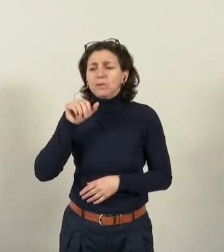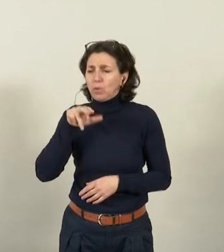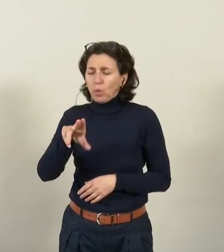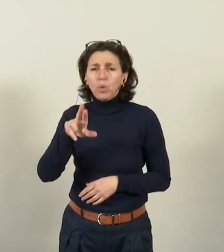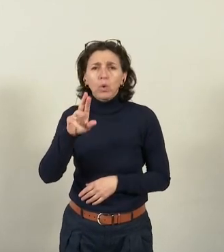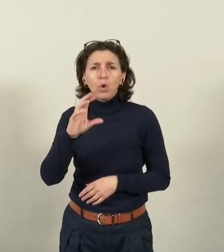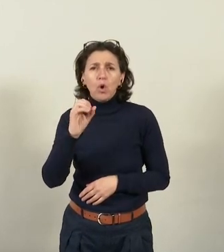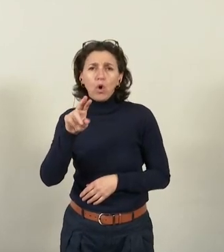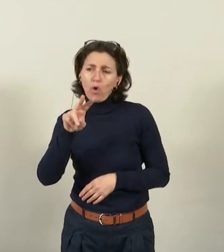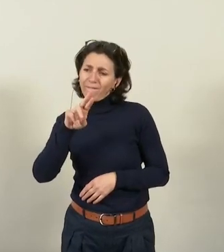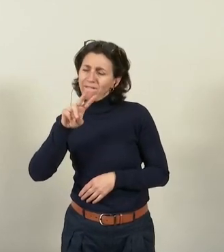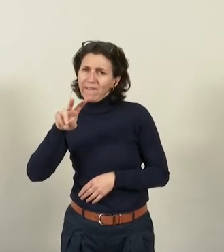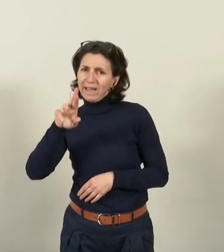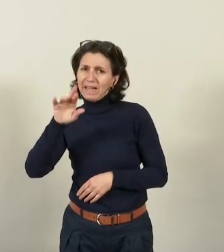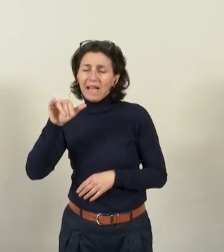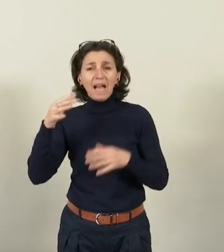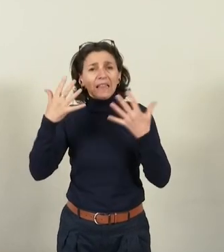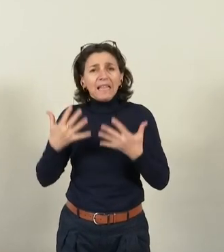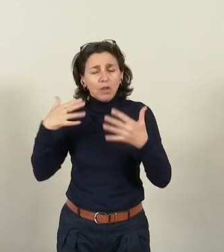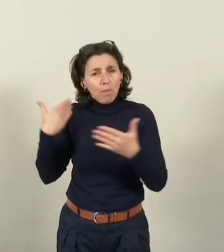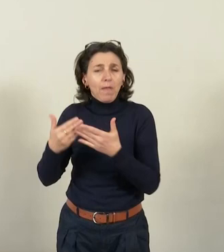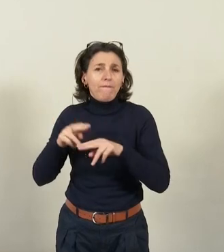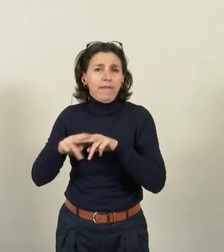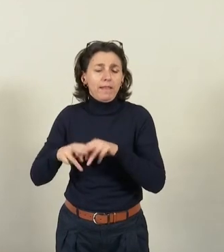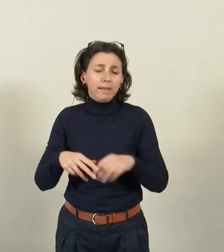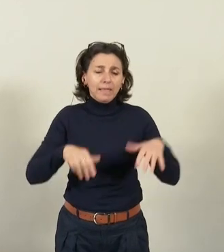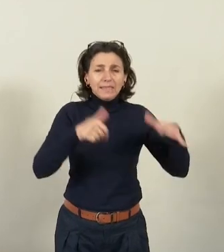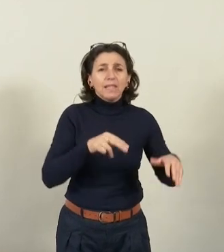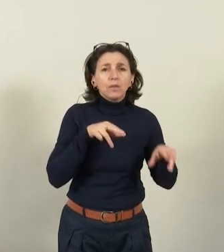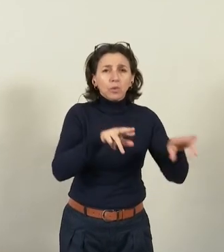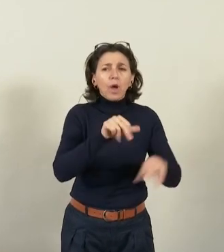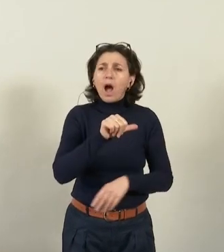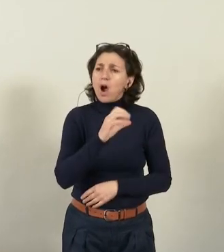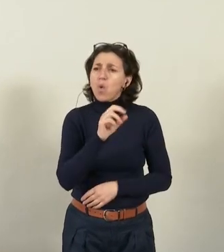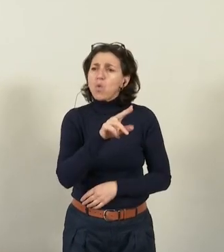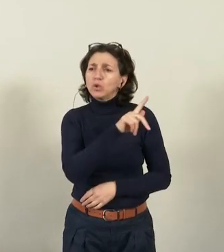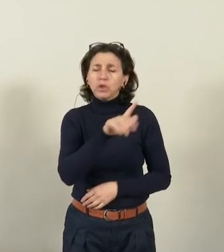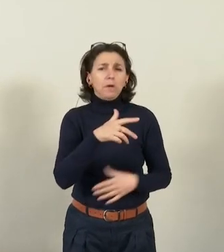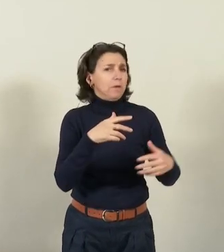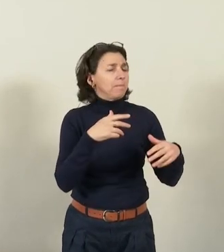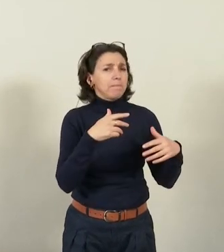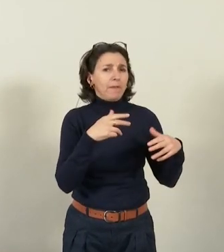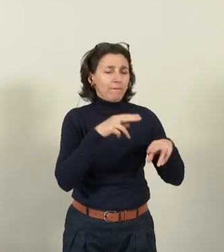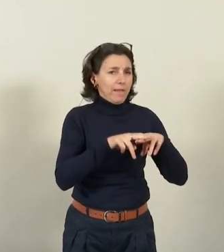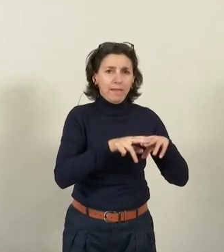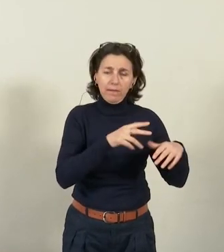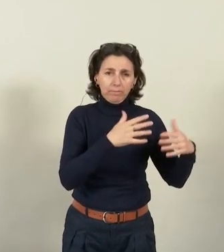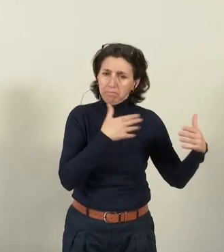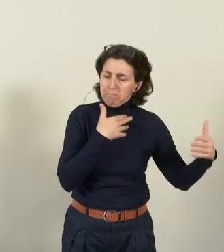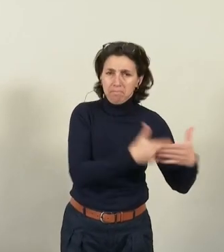il y a une villa 16 rues Argouges acquises pour loger des personnes en difficulté vid